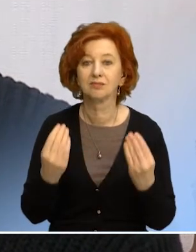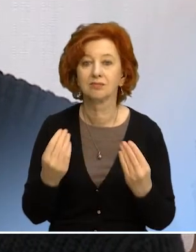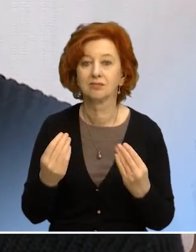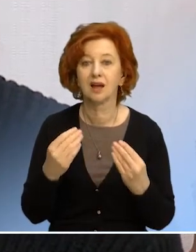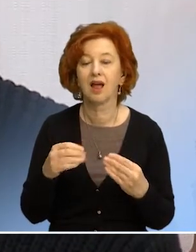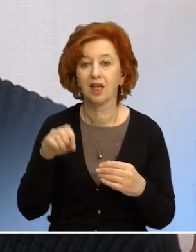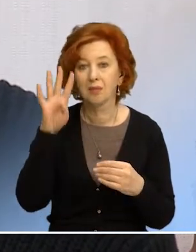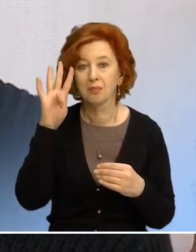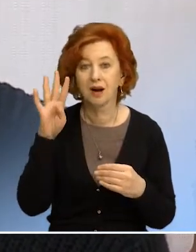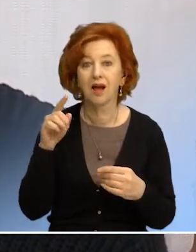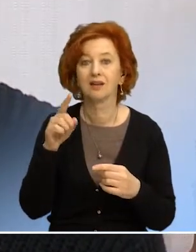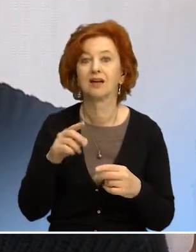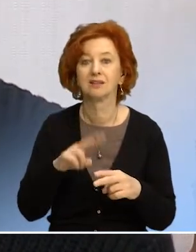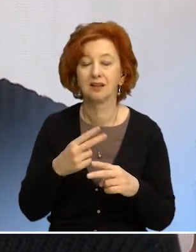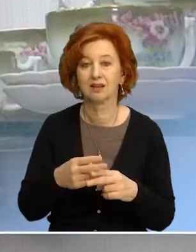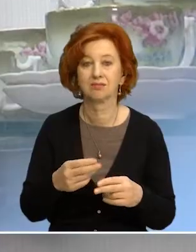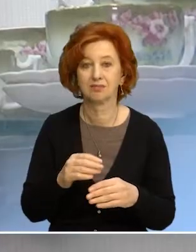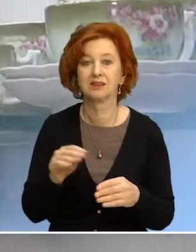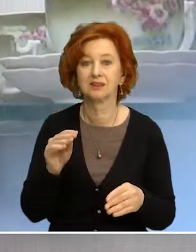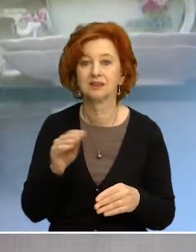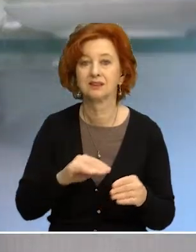императорские орденские сервизы.